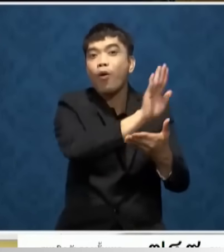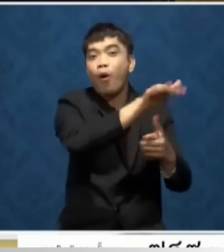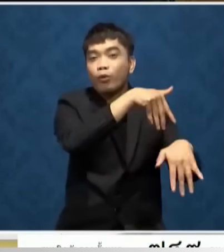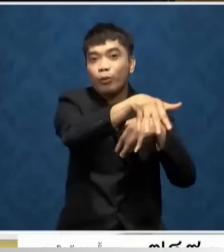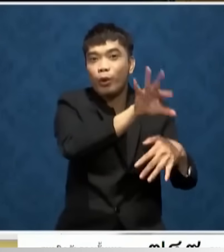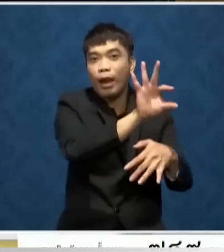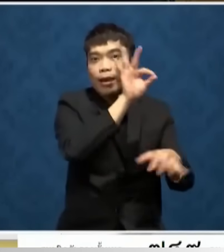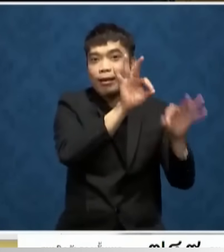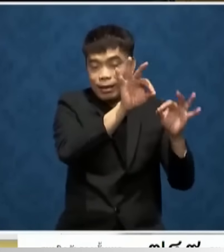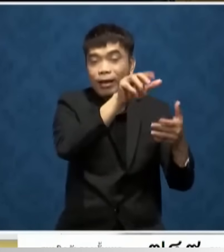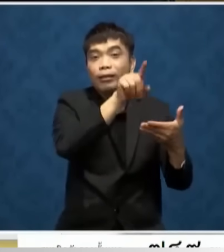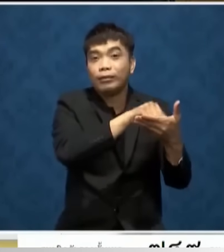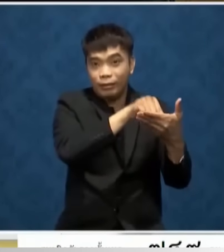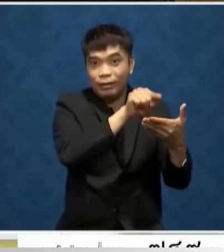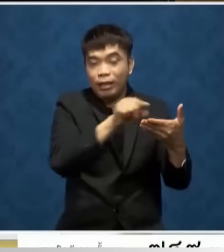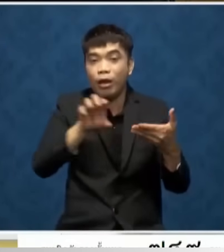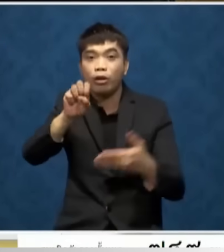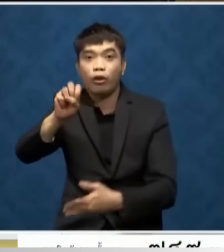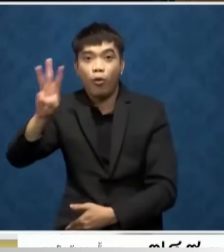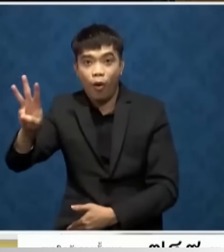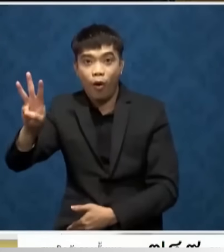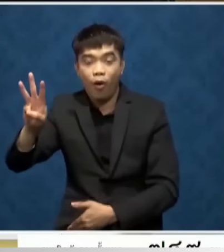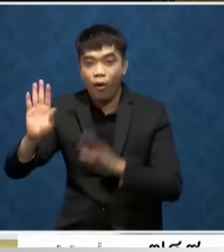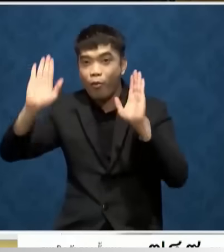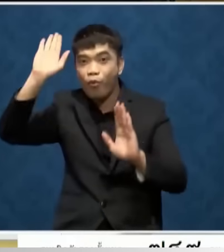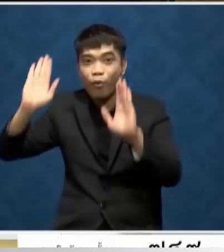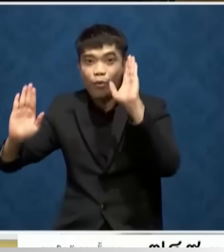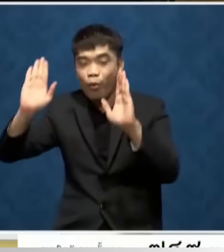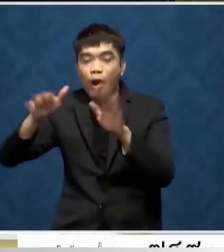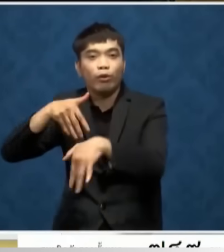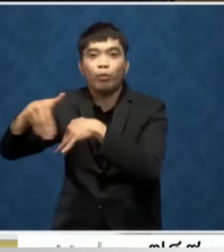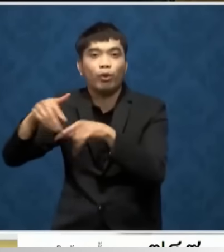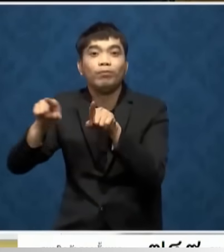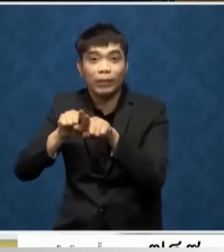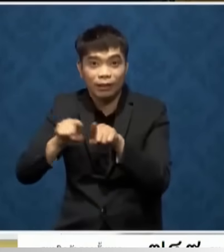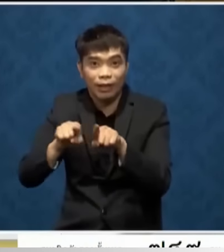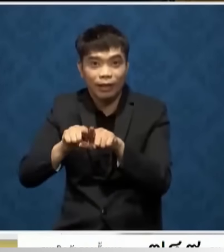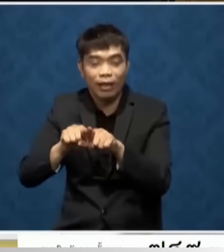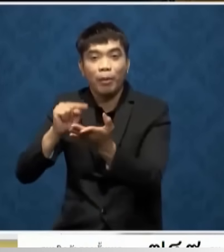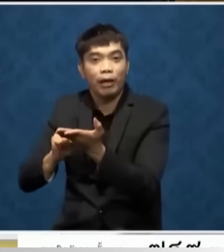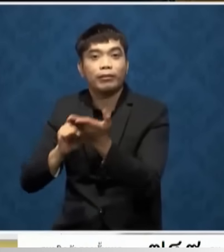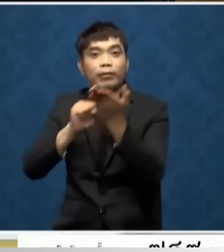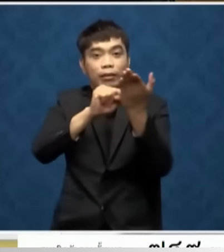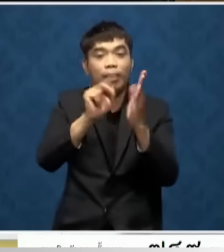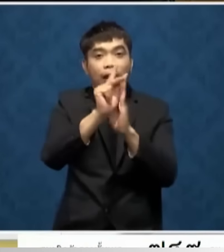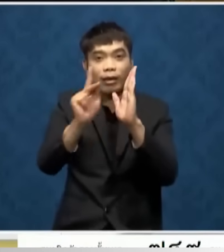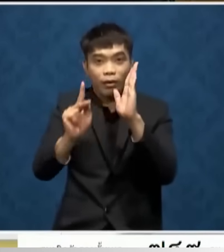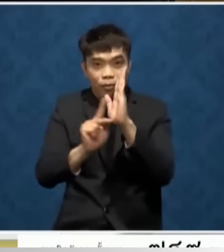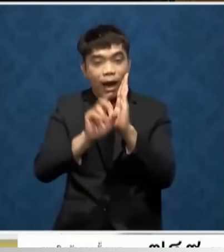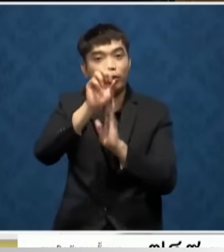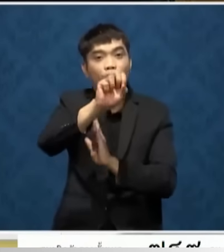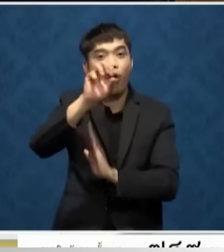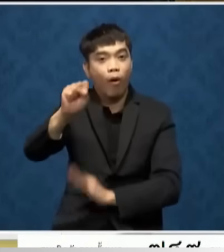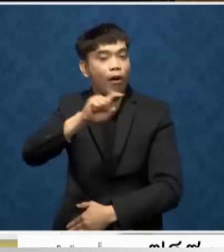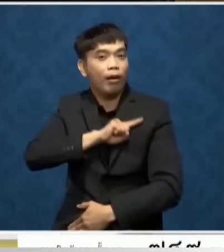นสว.ก็มาจากประชามติของประชาชนที่เสนอให้มีบทบัญญัติให้สว.เพื่อมาทำหน้า